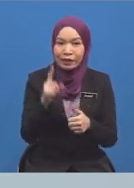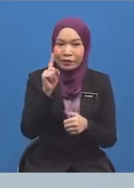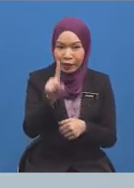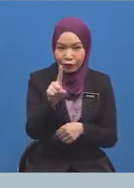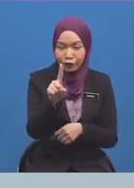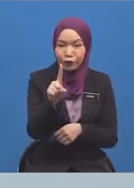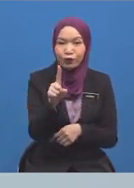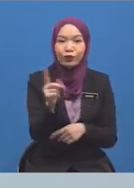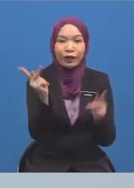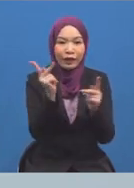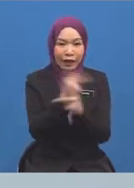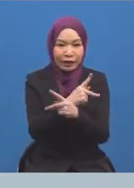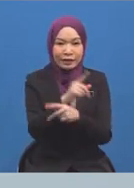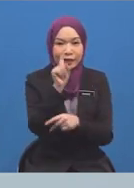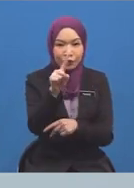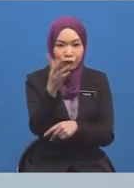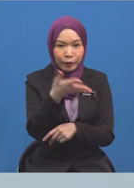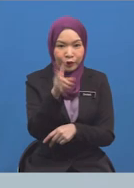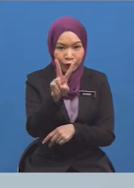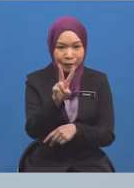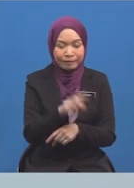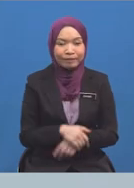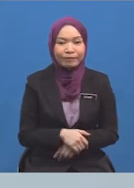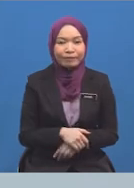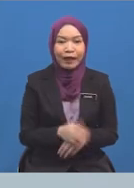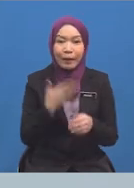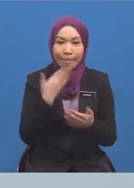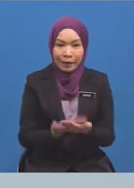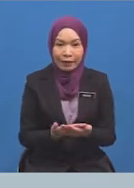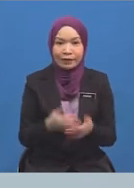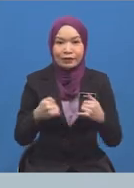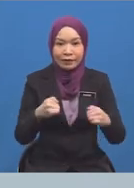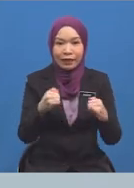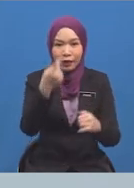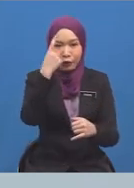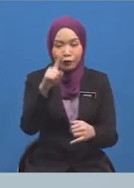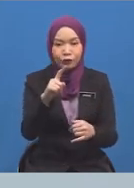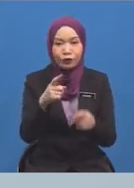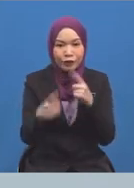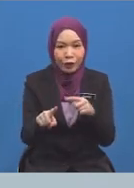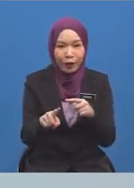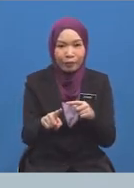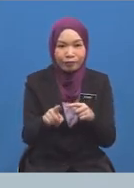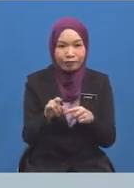satu kedua baila Jalan Penyelesaian yang pertama